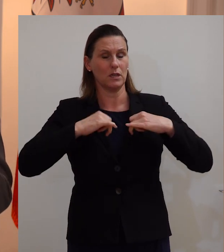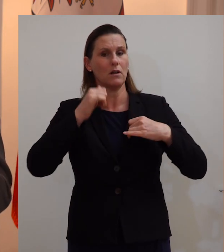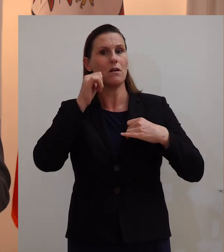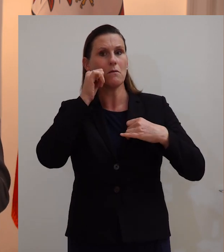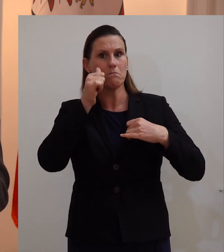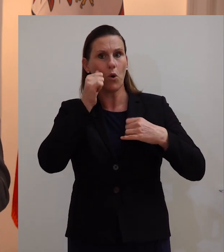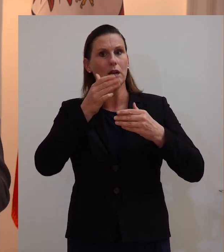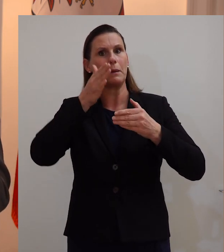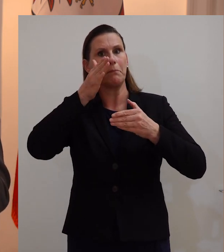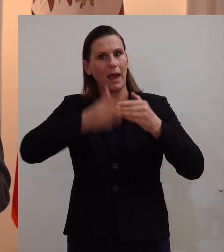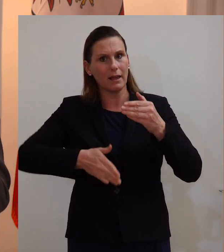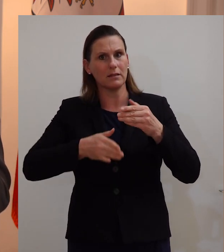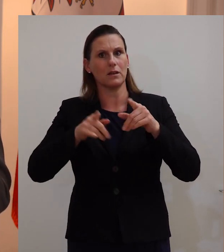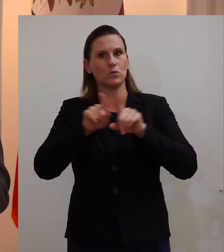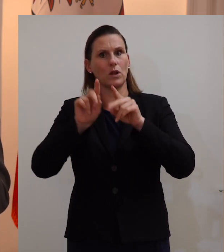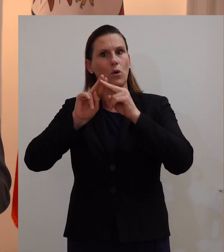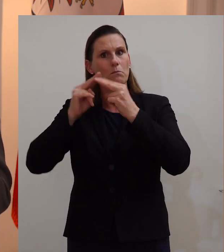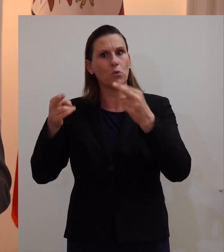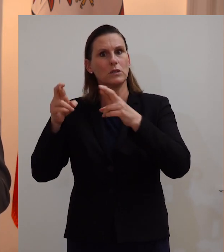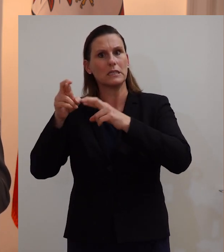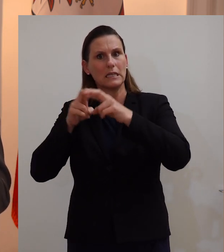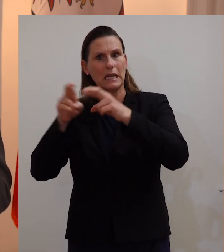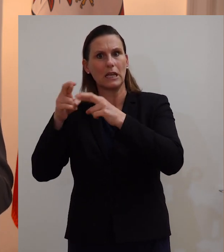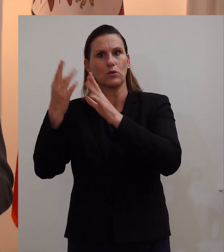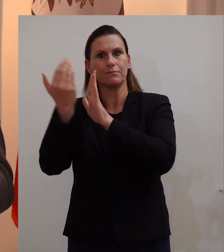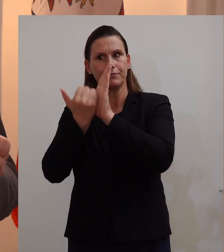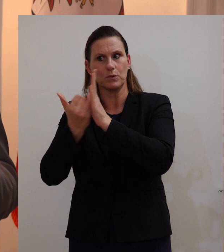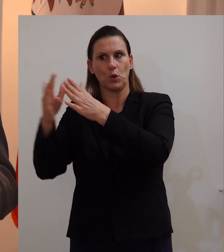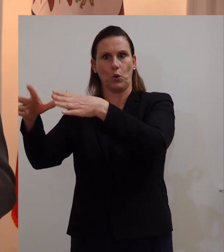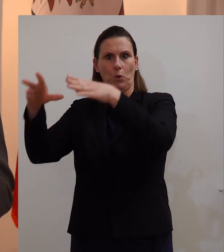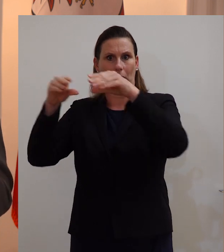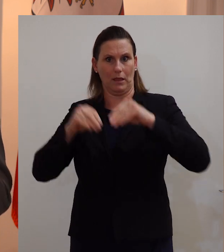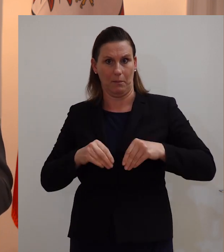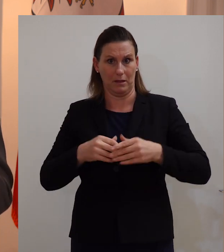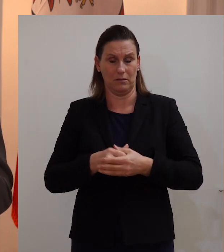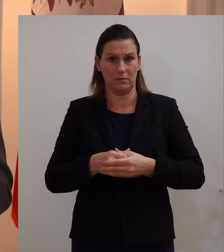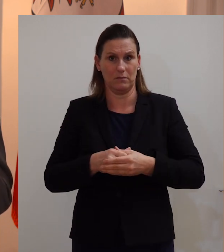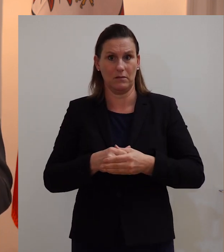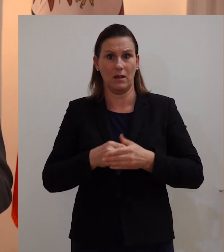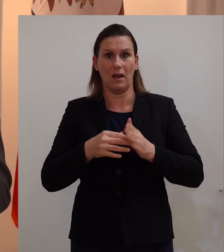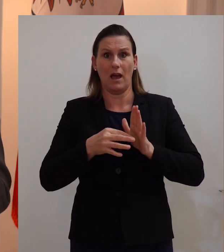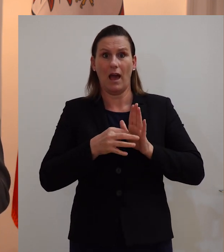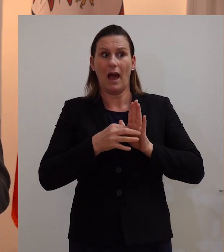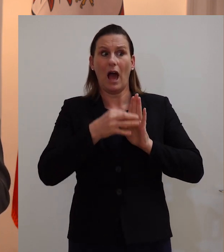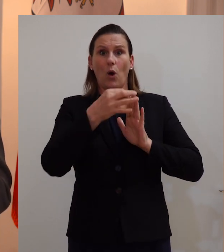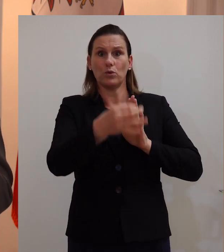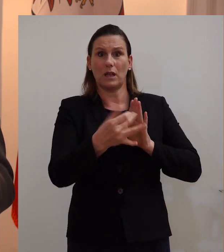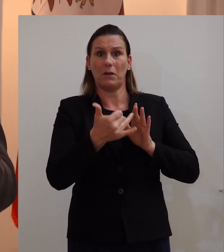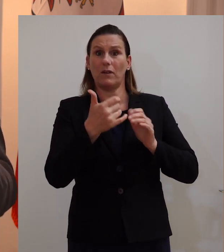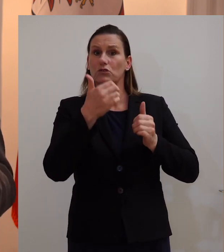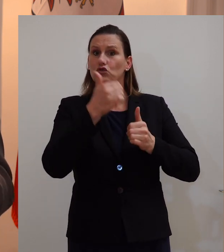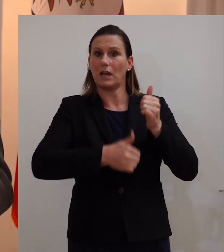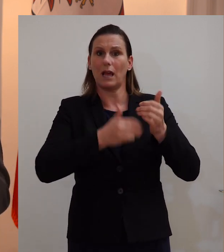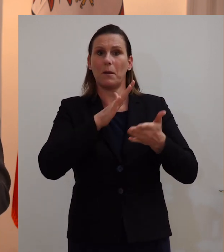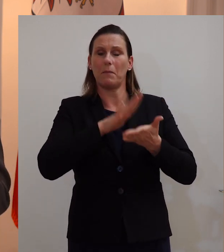beenden und die Regelungen des Bundes zu übernehmen. Ausgenommen davon ist die strenge Quarantäne für